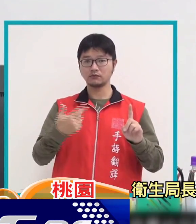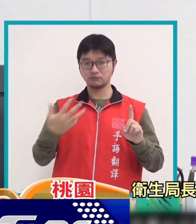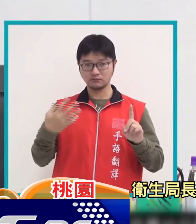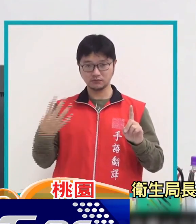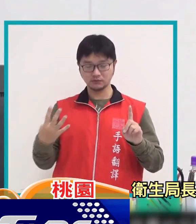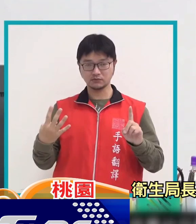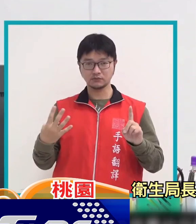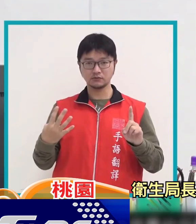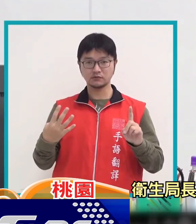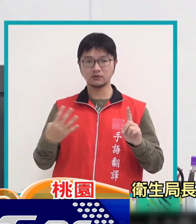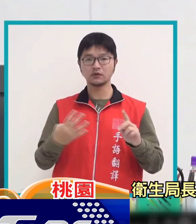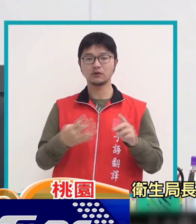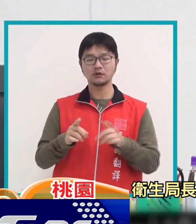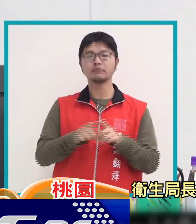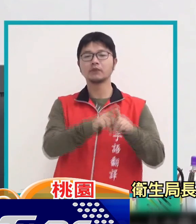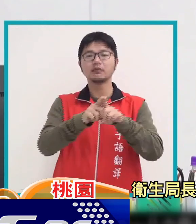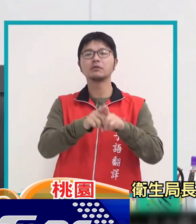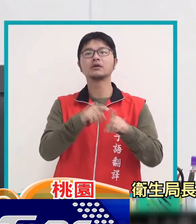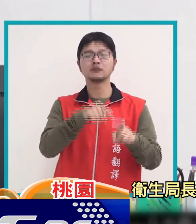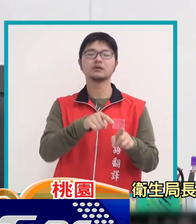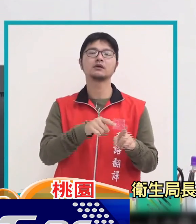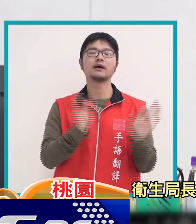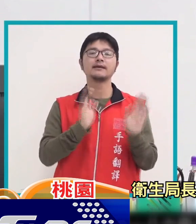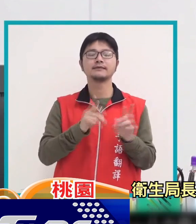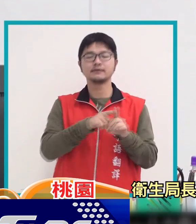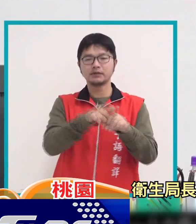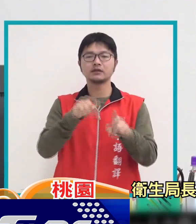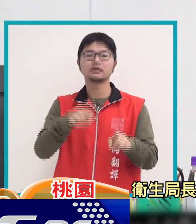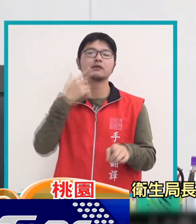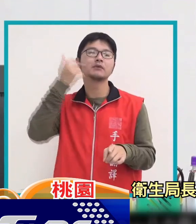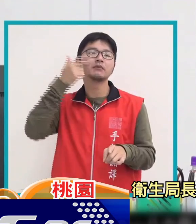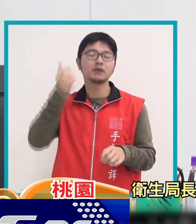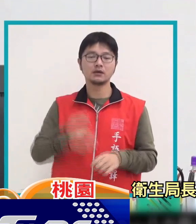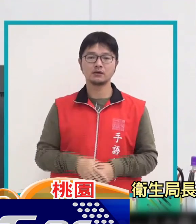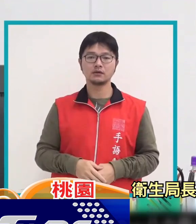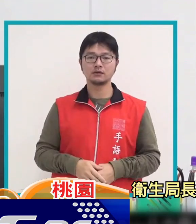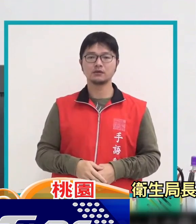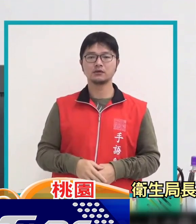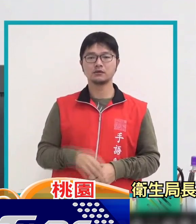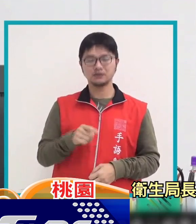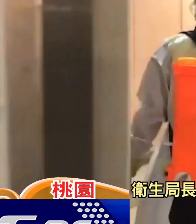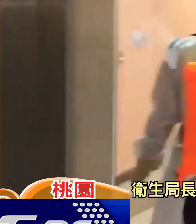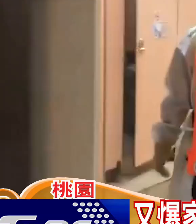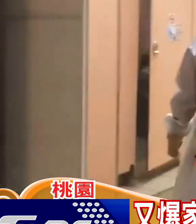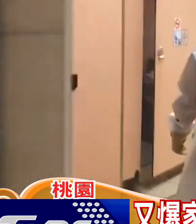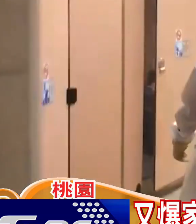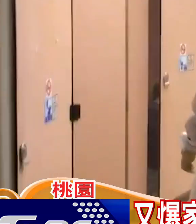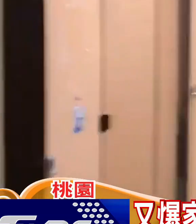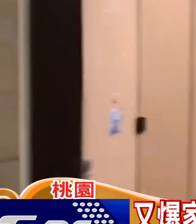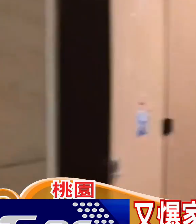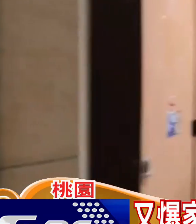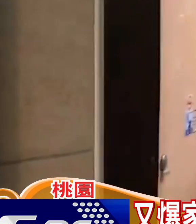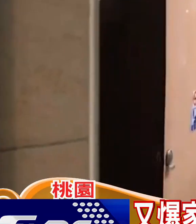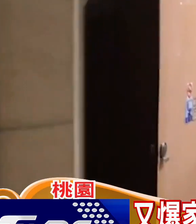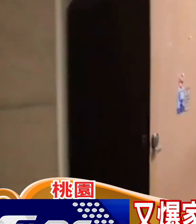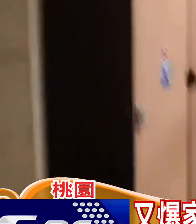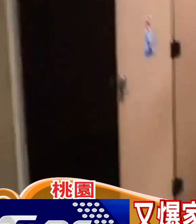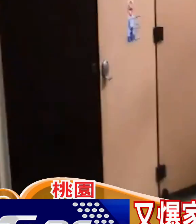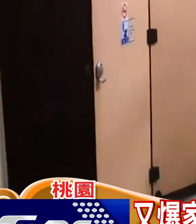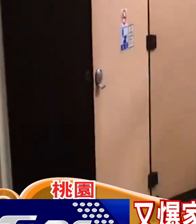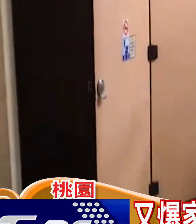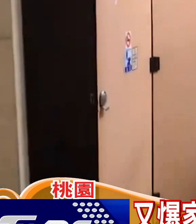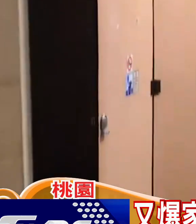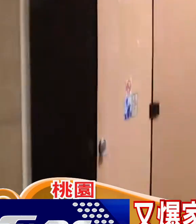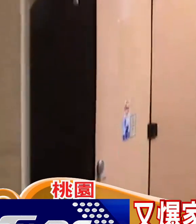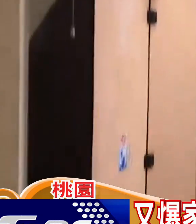18646684的这个陪病的父亲哈，那这个已经第4次有陪病来的感染。 除了加贝尔，再增一人，也多